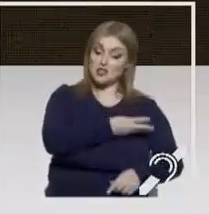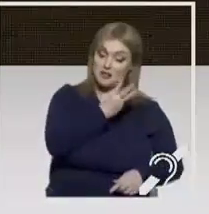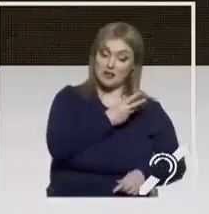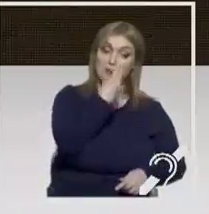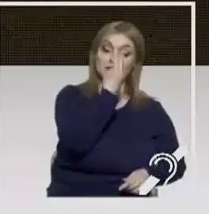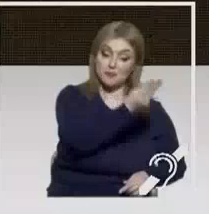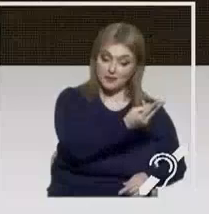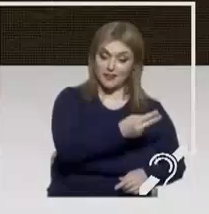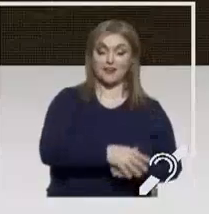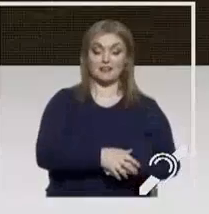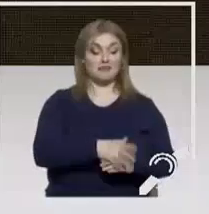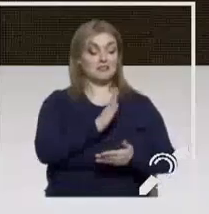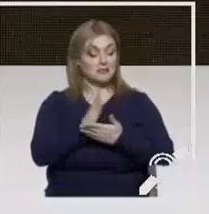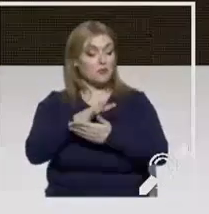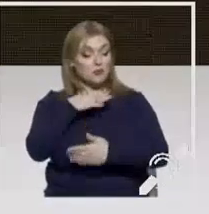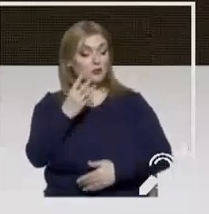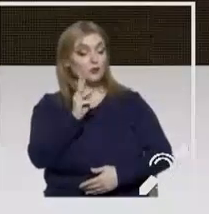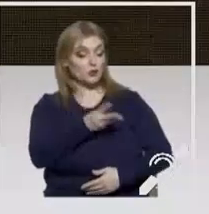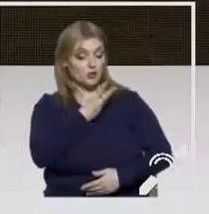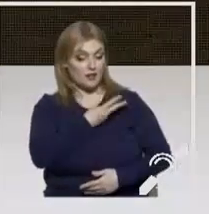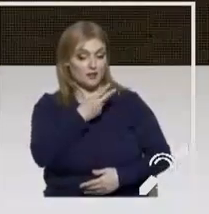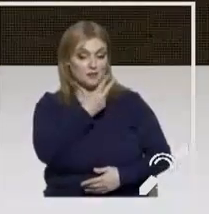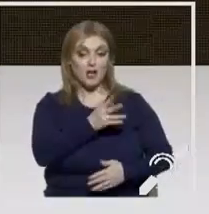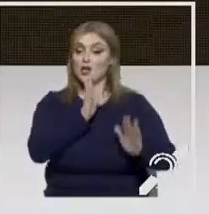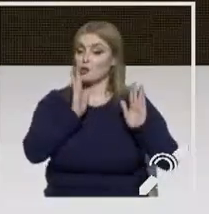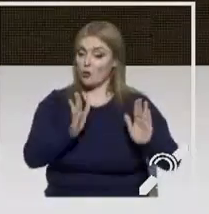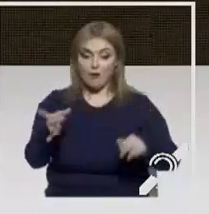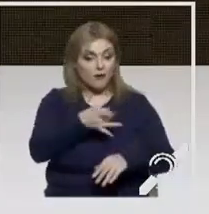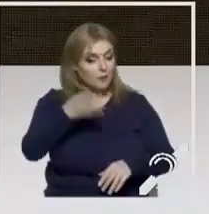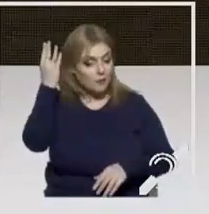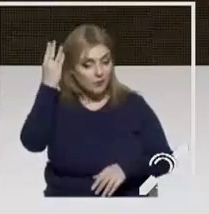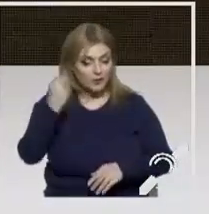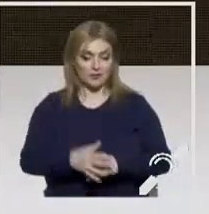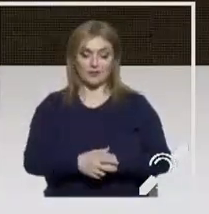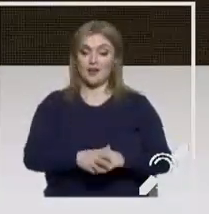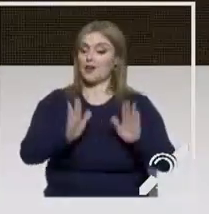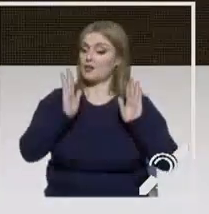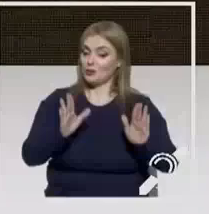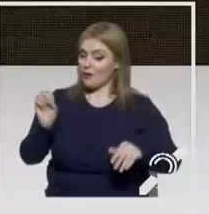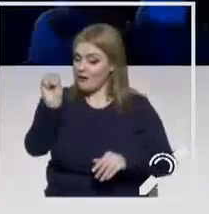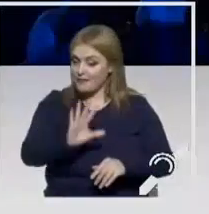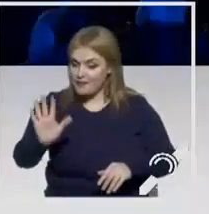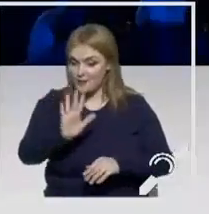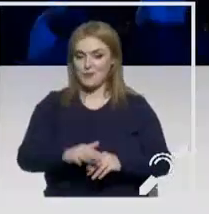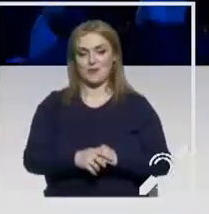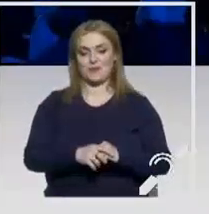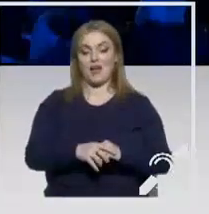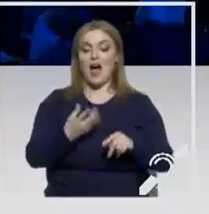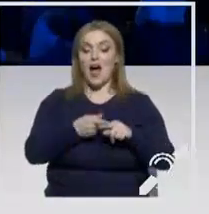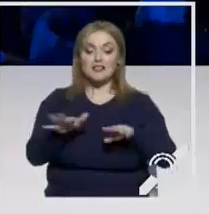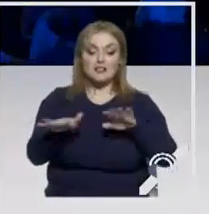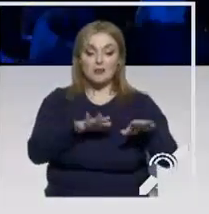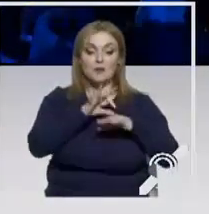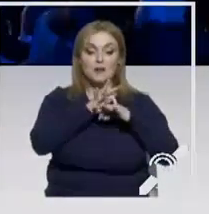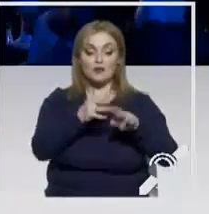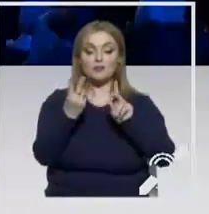dorite, sunt întrebate, nu doar în Republica Moldova, nu doar în Uniunea Europeană. Evenimentul este la